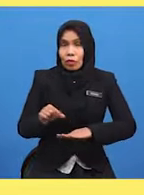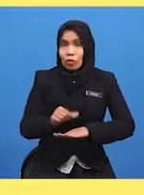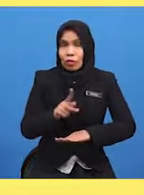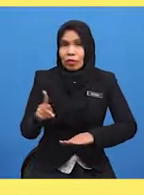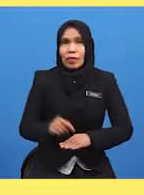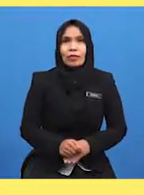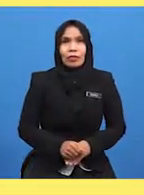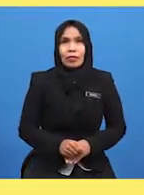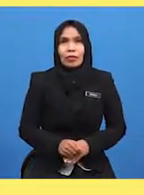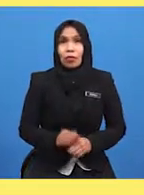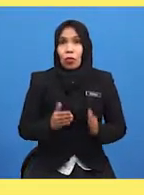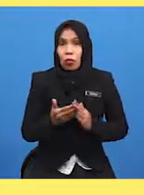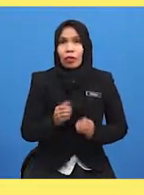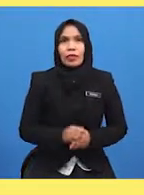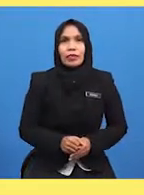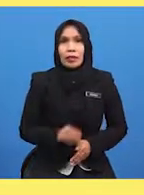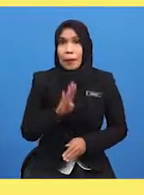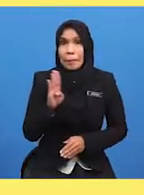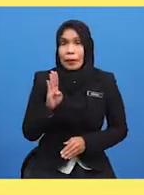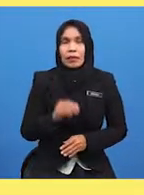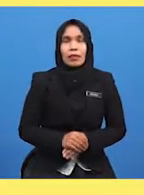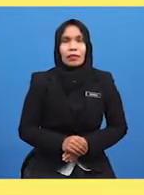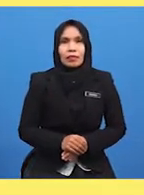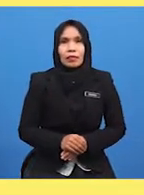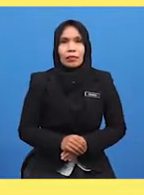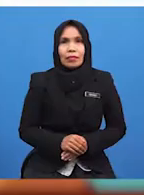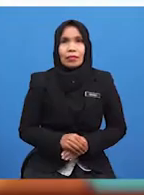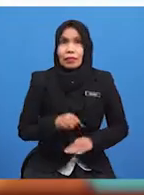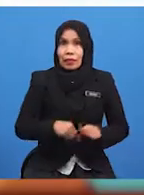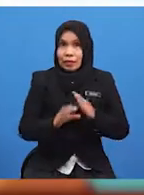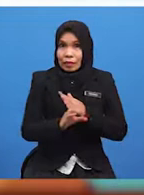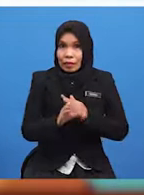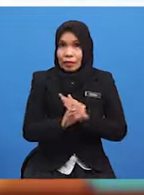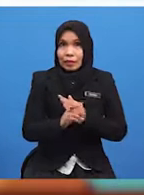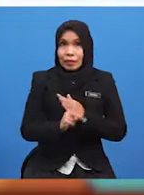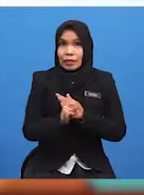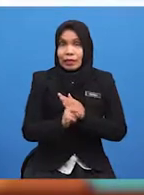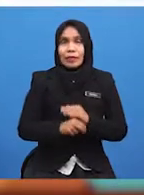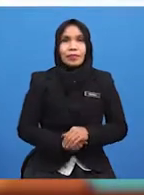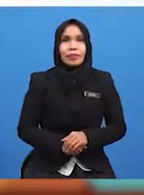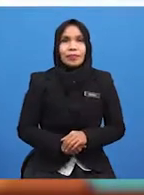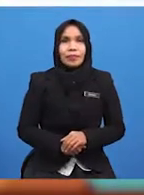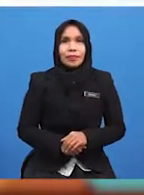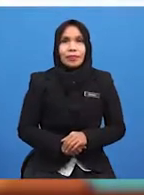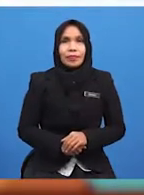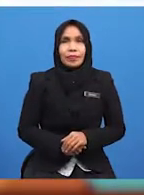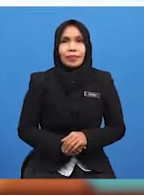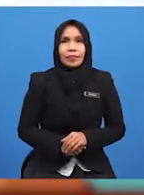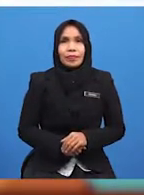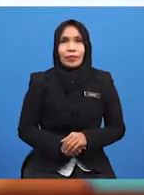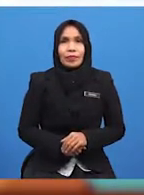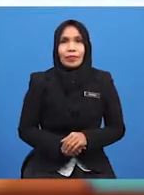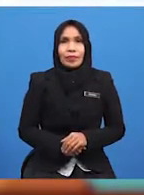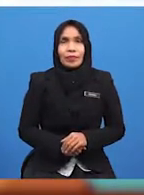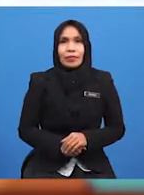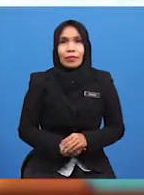kuasa di Perak Selangor dan ke-9 dan paham fase-fase Barat menggunakan pelbagai strategi